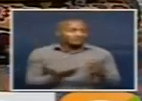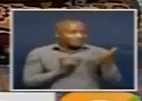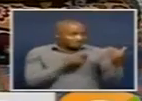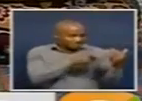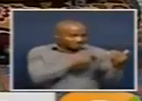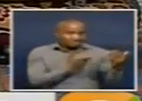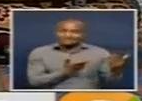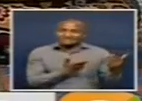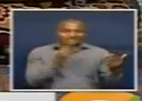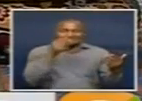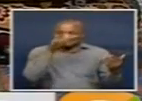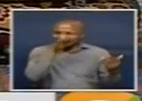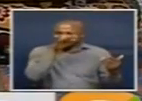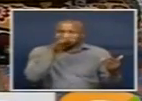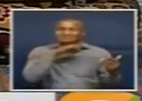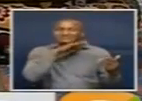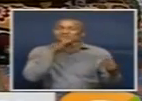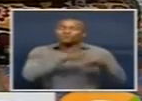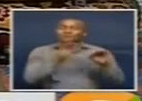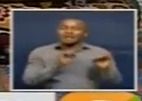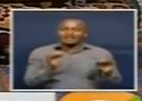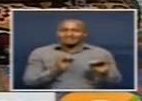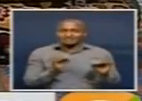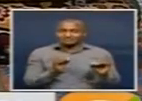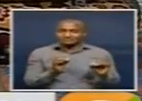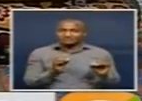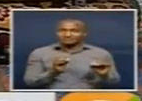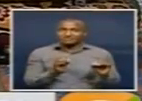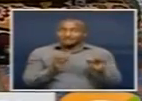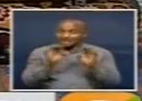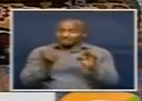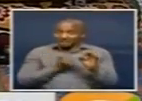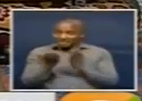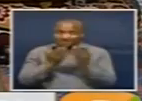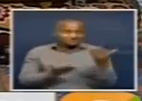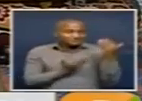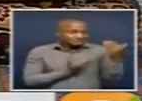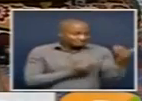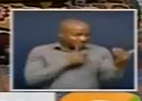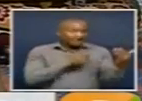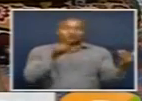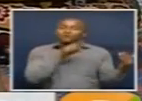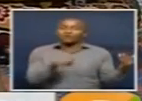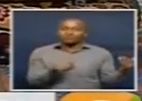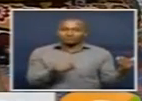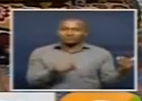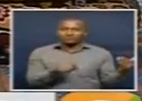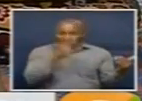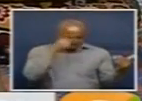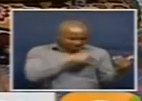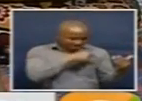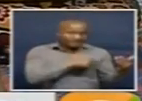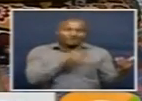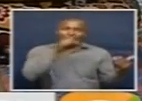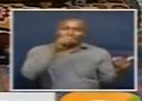apakwa uchafu. Akija akishikwa na mtu yote ambaye ni mchafu, mtoto huwa anaathirika, kwa sababu ya kwamba ni kiumbe cha Mungu